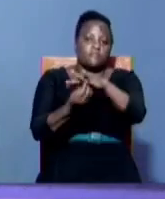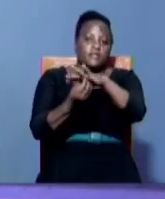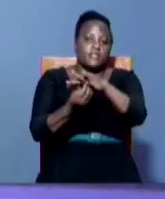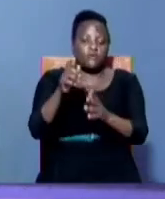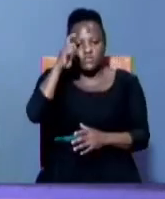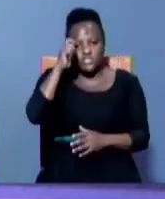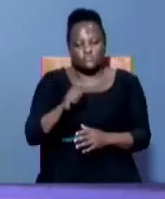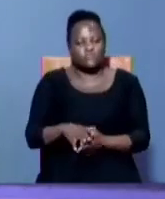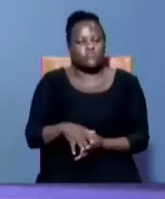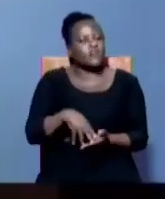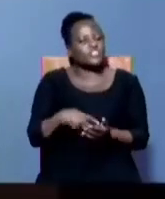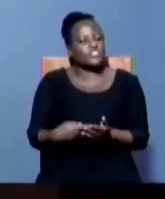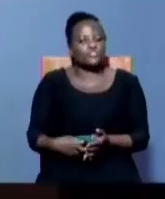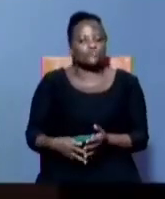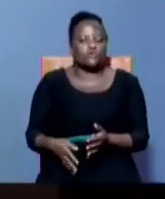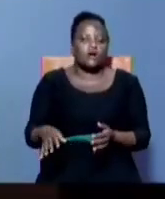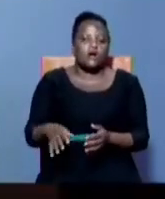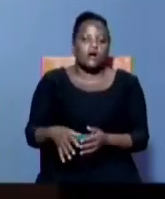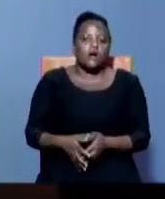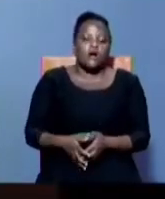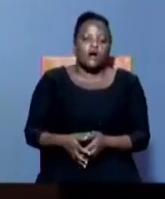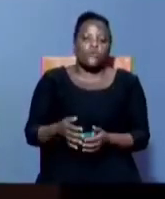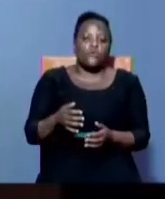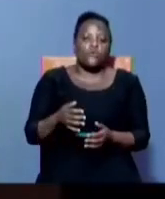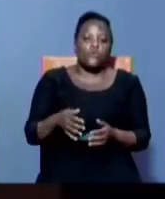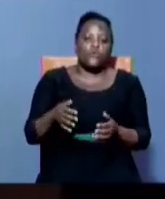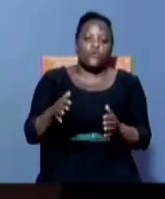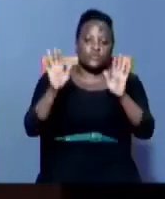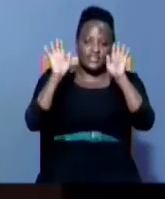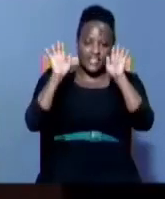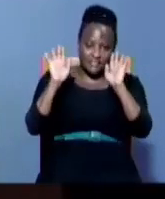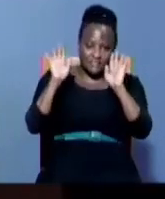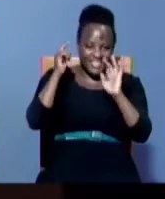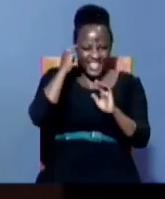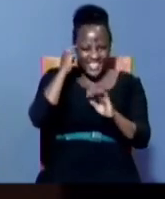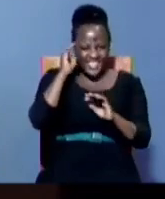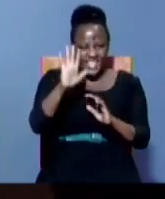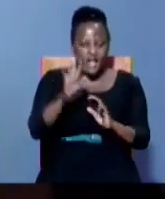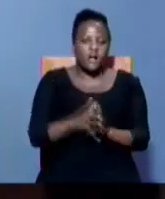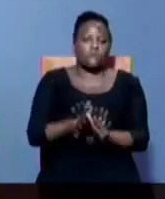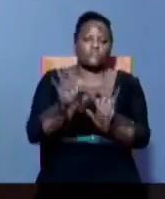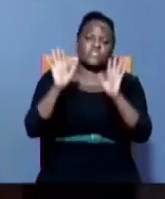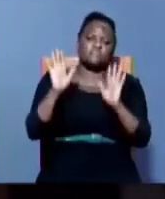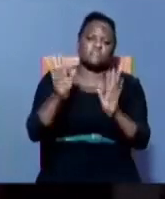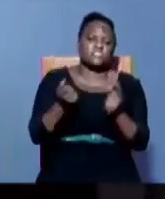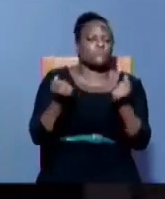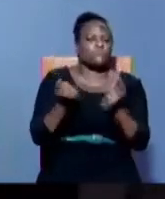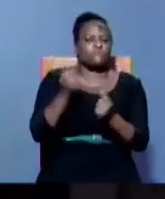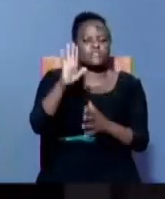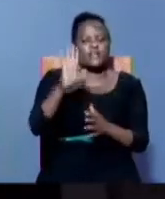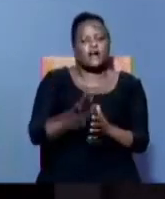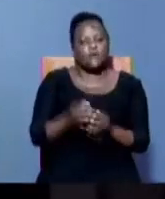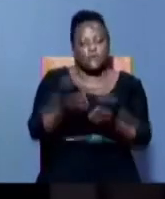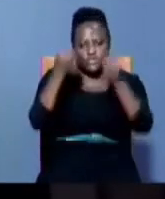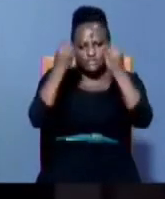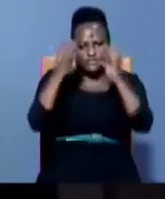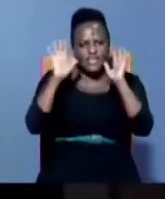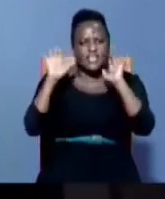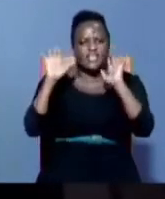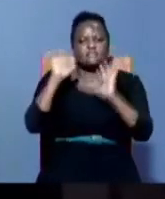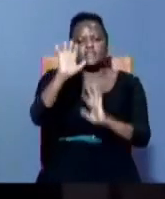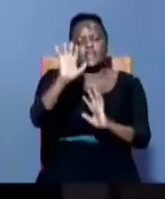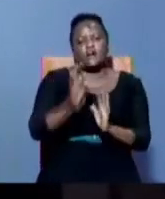hawameshindwa kusalimisha akili zao, wameshindwa kusalimisha nguvu zao, wameshindwa kusalimisha elimu zao, hawataka